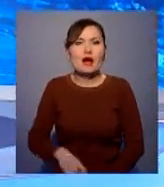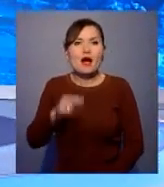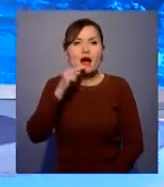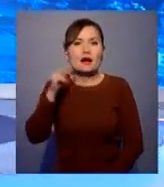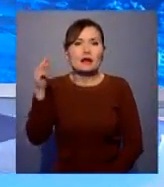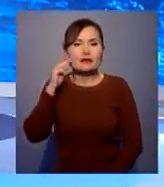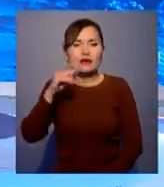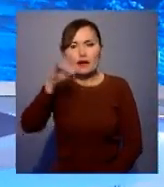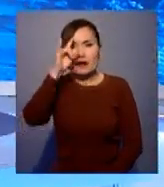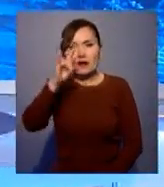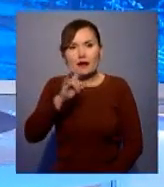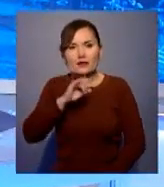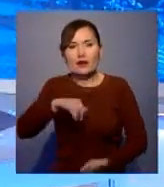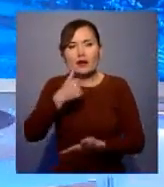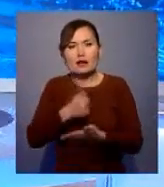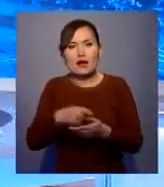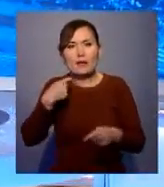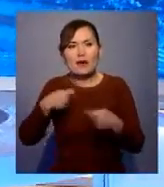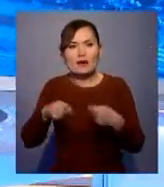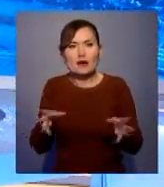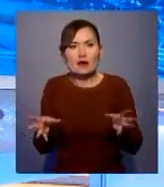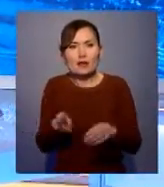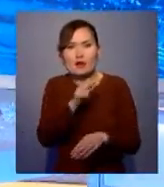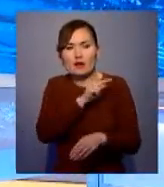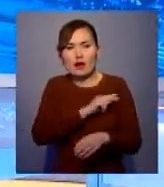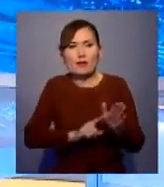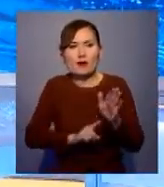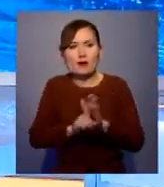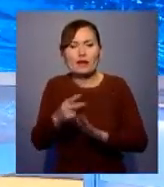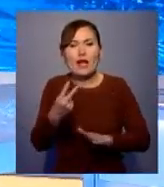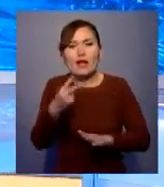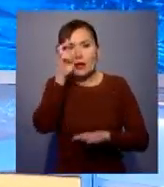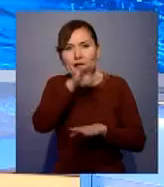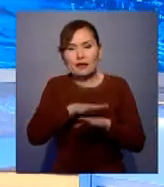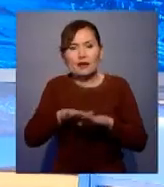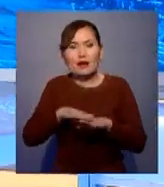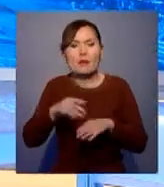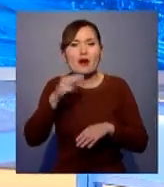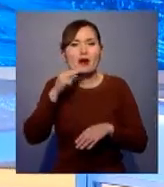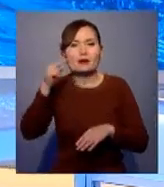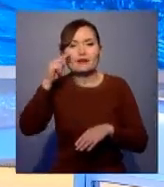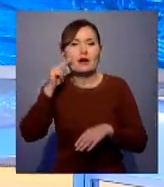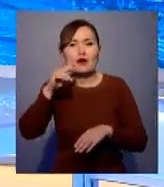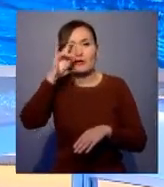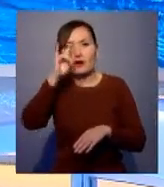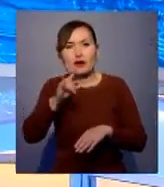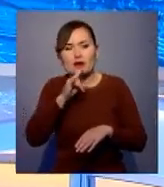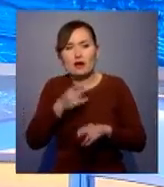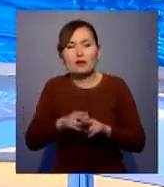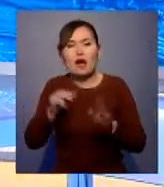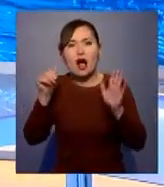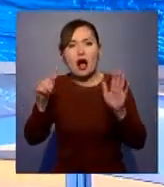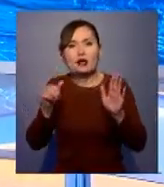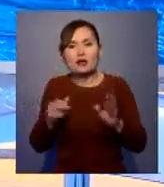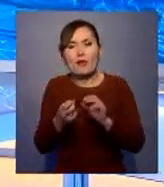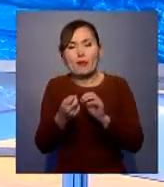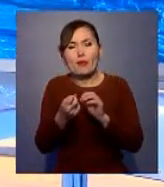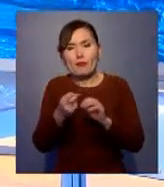Қытай Қазақстанның ең негізгі сауда әріптестерінің бірі. Екі ел арасындағы тауар айналымы биылғы жарты жылдықта 13%-ға